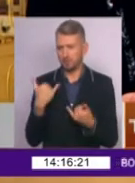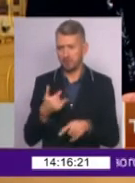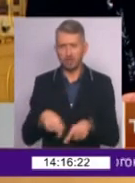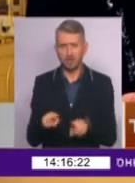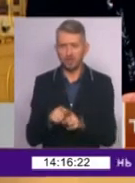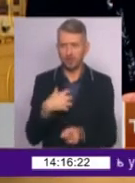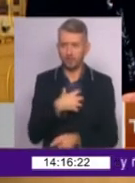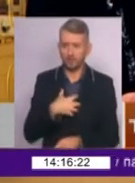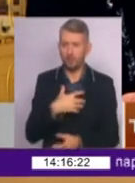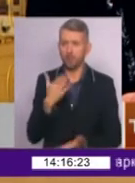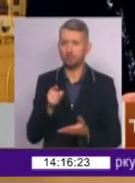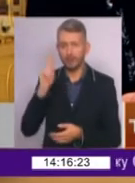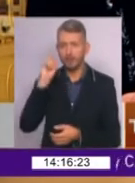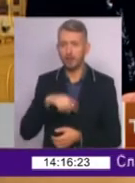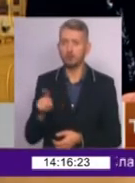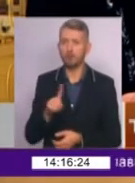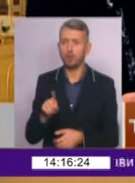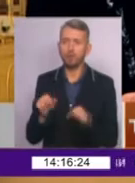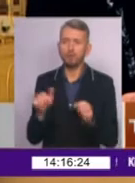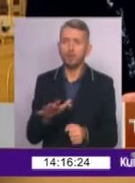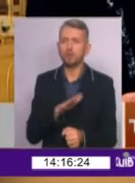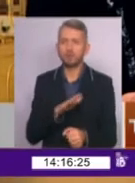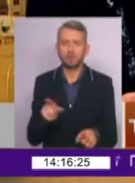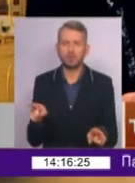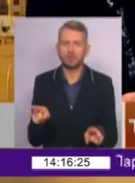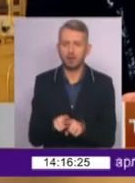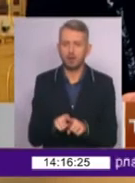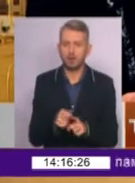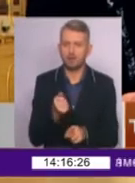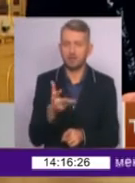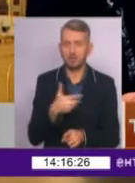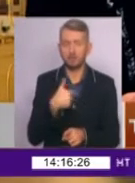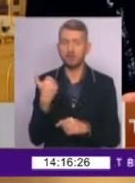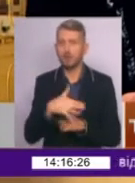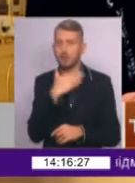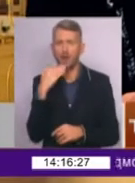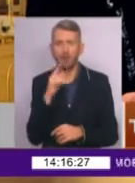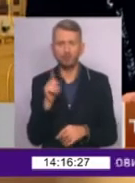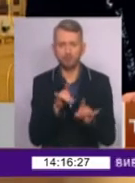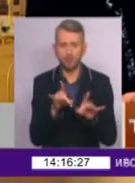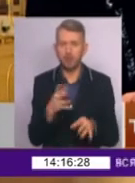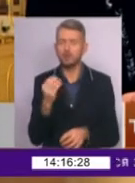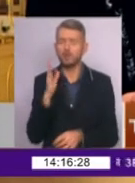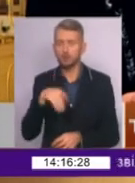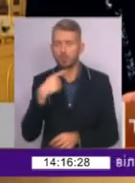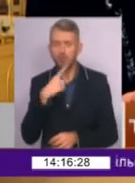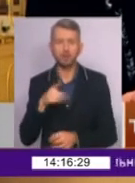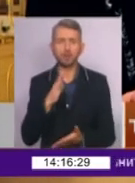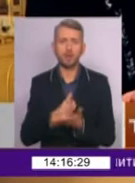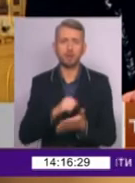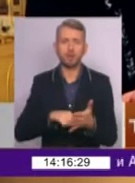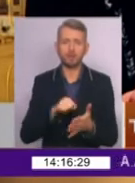важливо, якщо ти знаєш, що може бути така певна кількість. Ми вже багато про що говорили, ще будемо говорити, що є